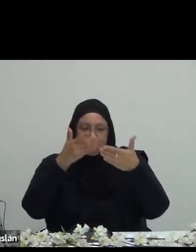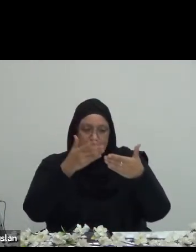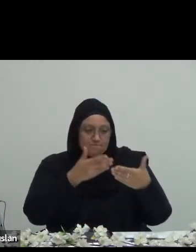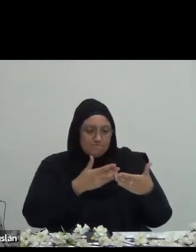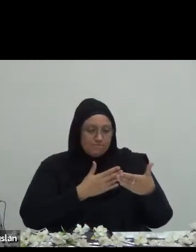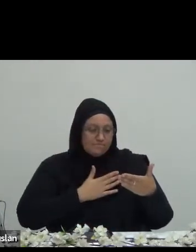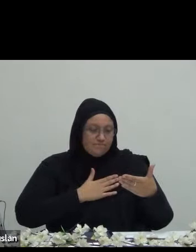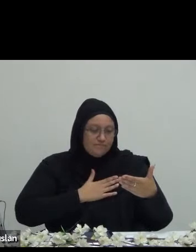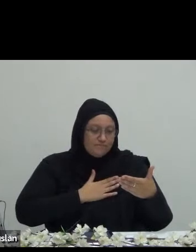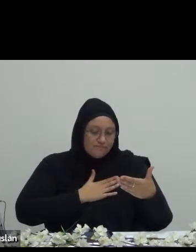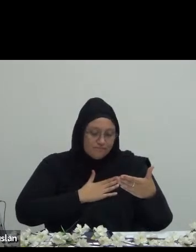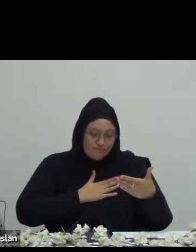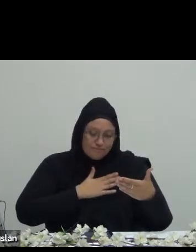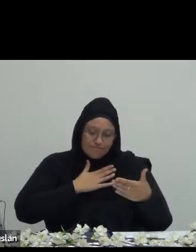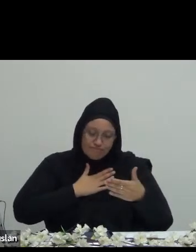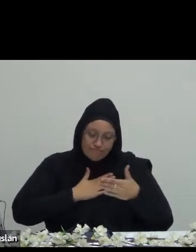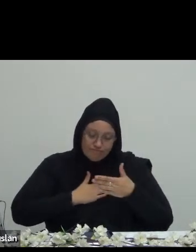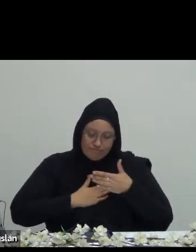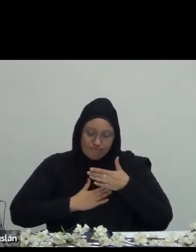خشية